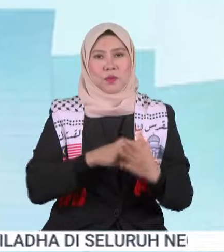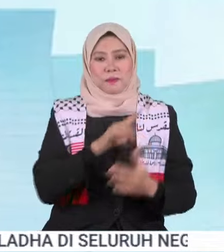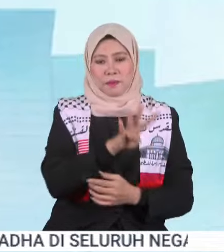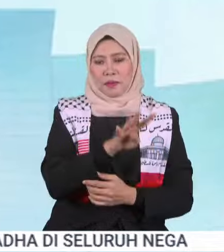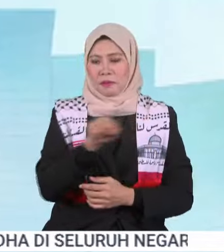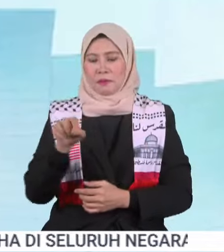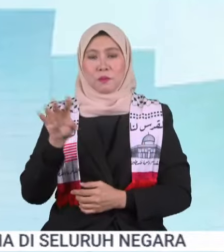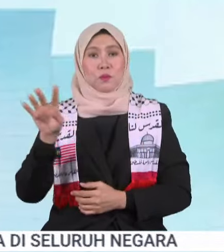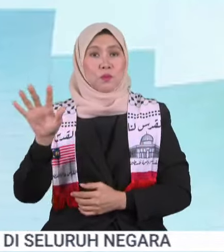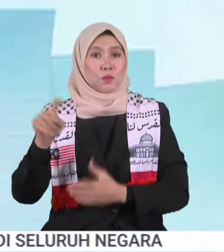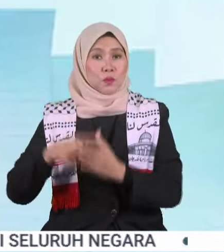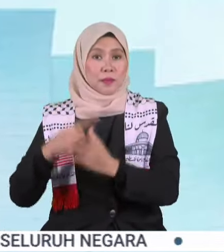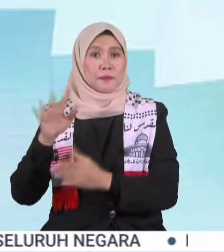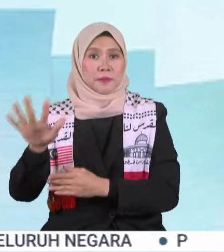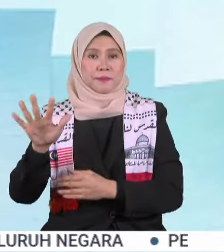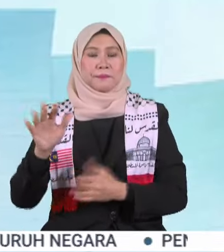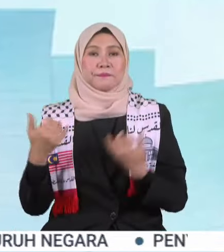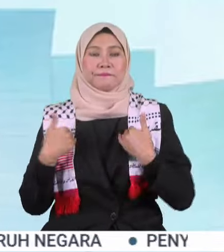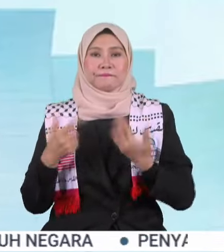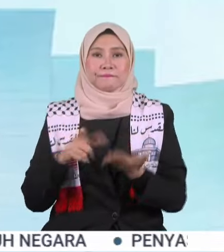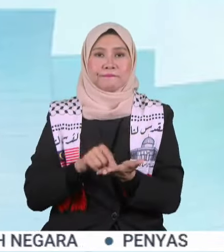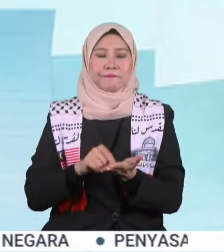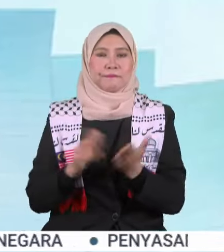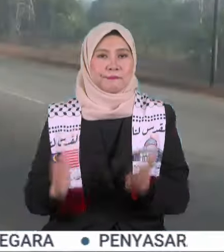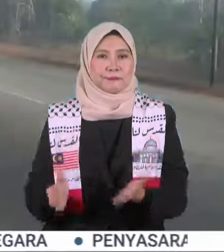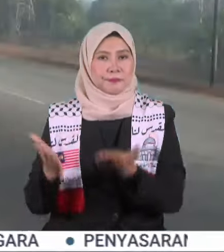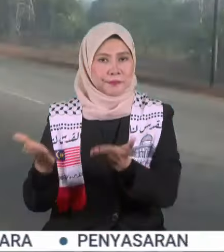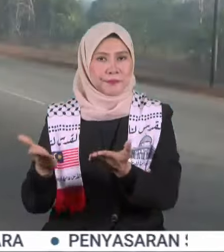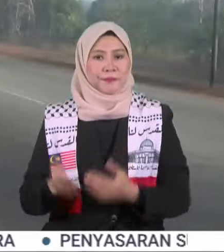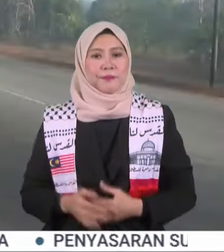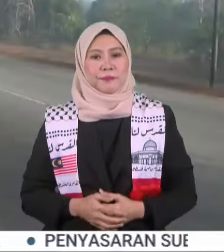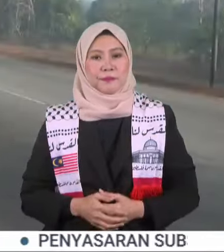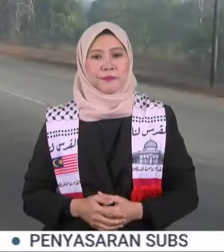Mei. Wartawan Nur Azila Muhammad Sani ada perinciannya.